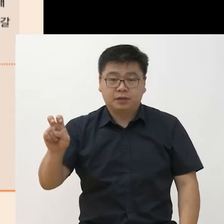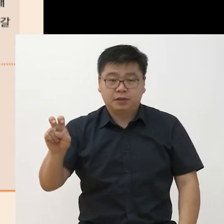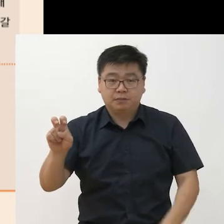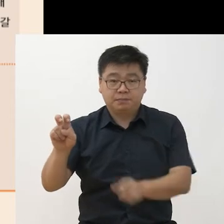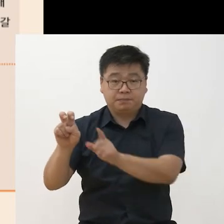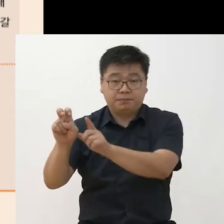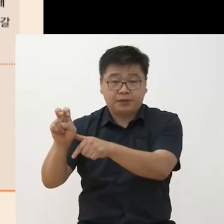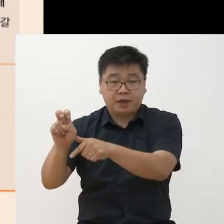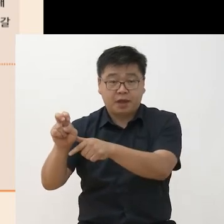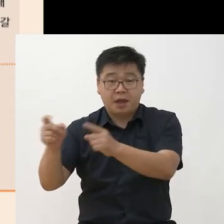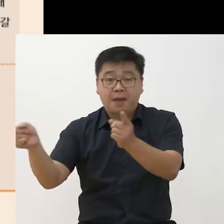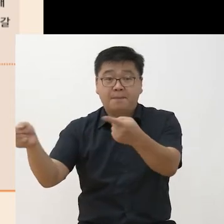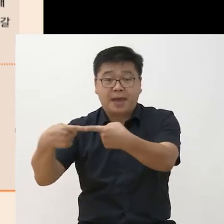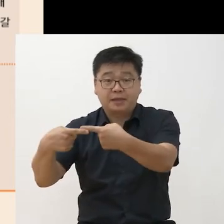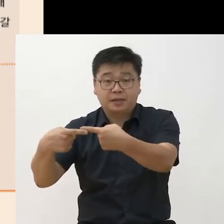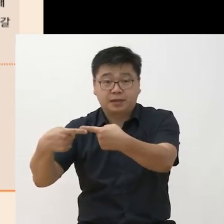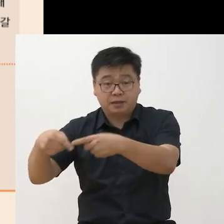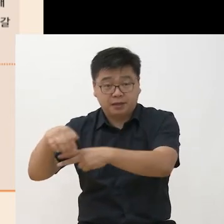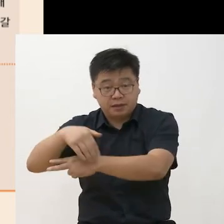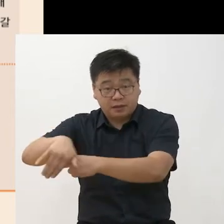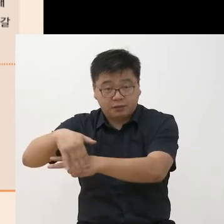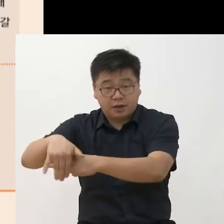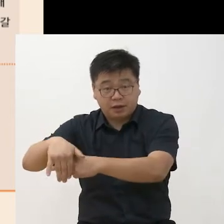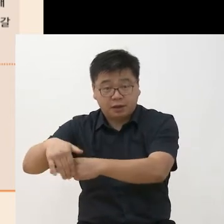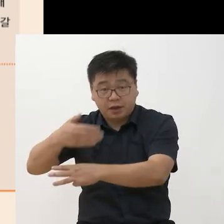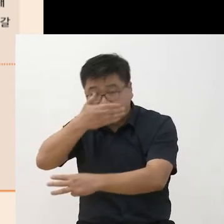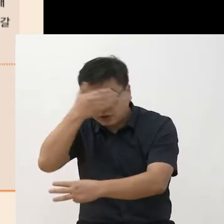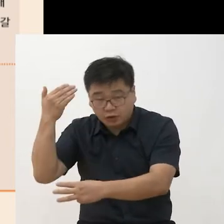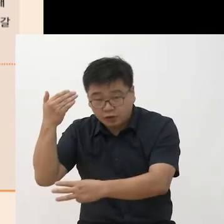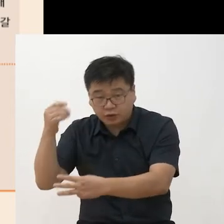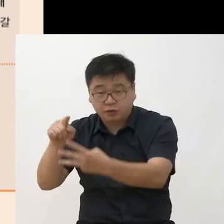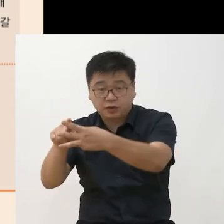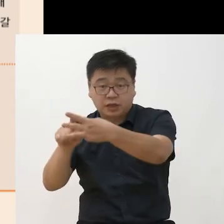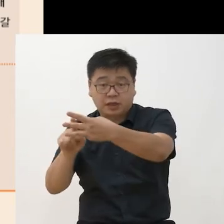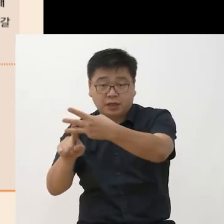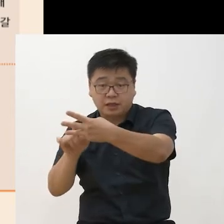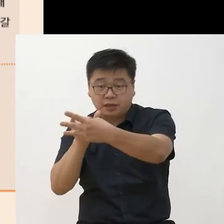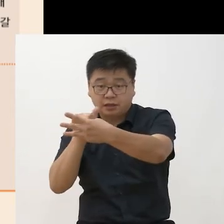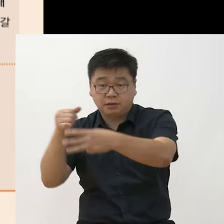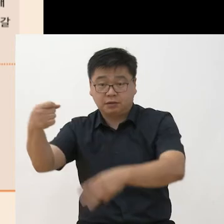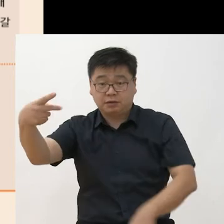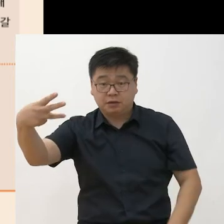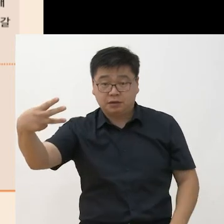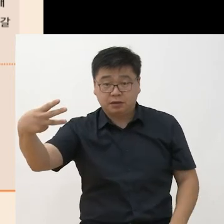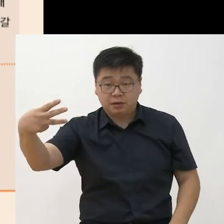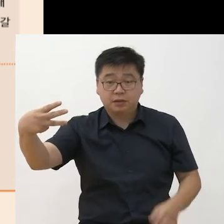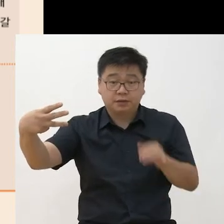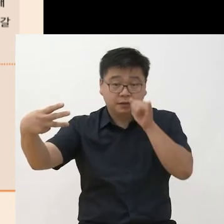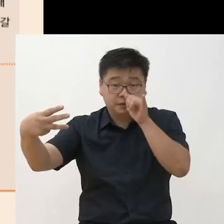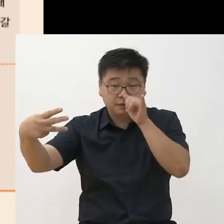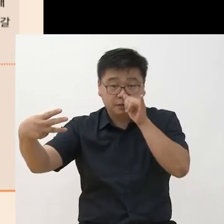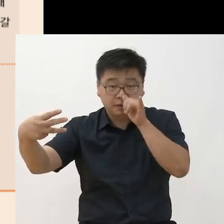2020년도에는 매칭형, 기획형, 청년형으로 나누어서 사업을 추진했었습니다.